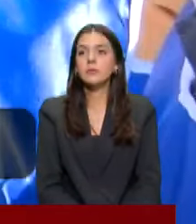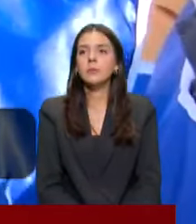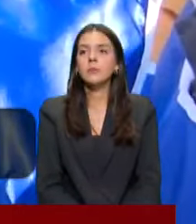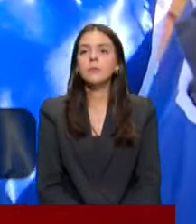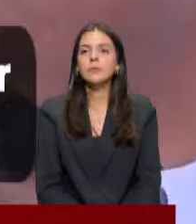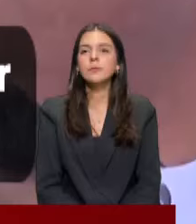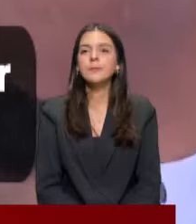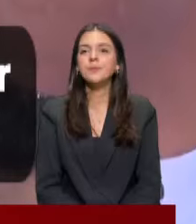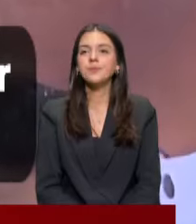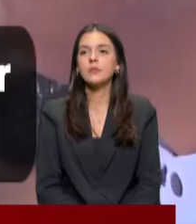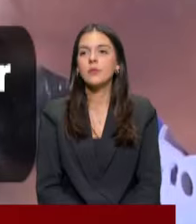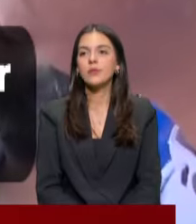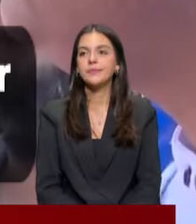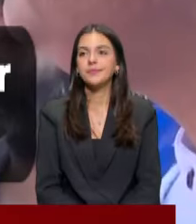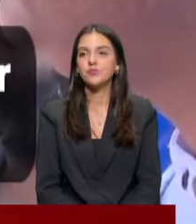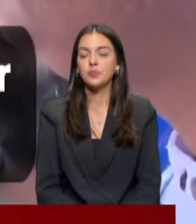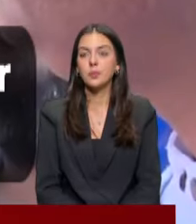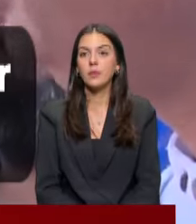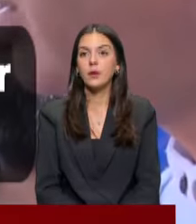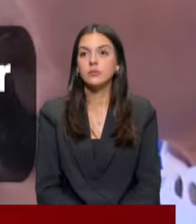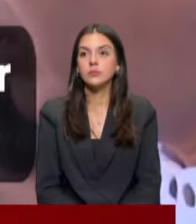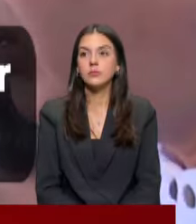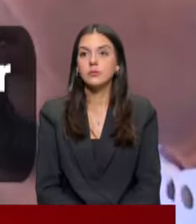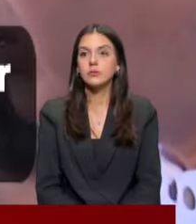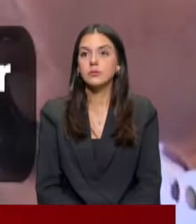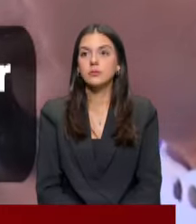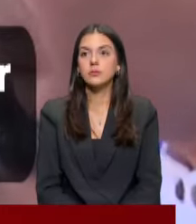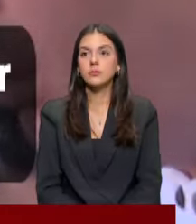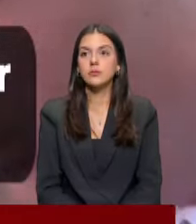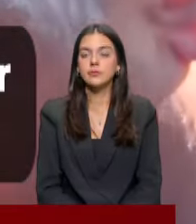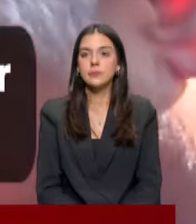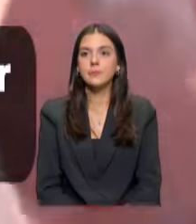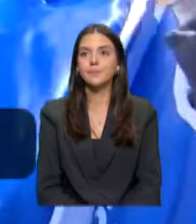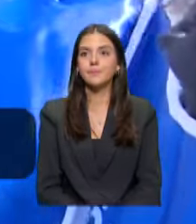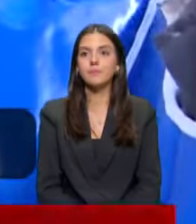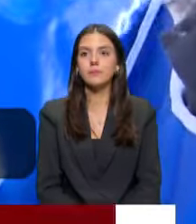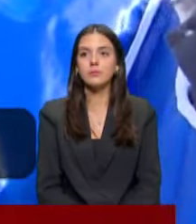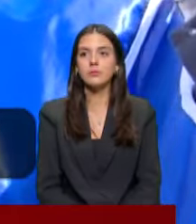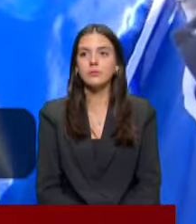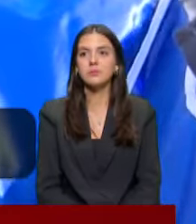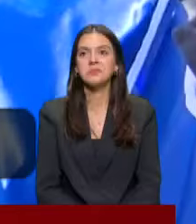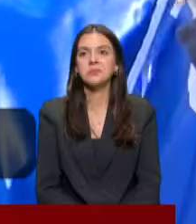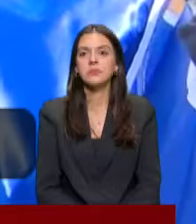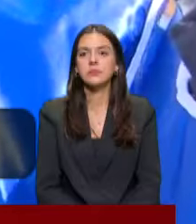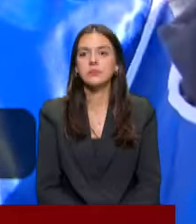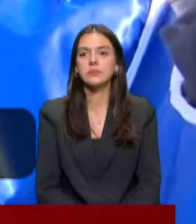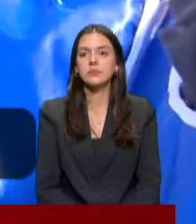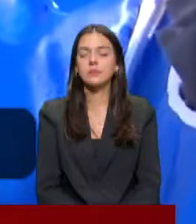Deprem bölgesindeyiz. Sizin mücadeleniz bizim mücadelemizdir. Son ana kadar arkanızda.